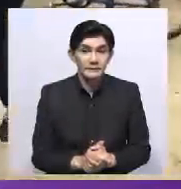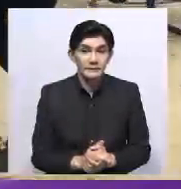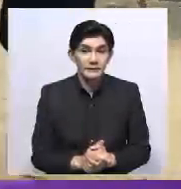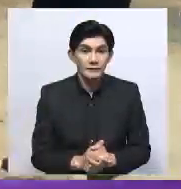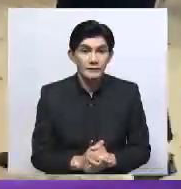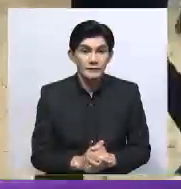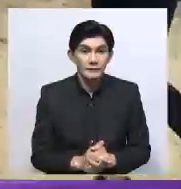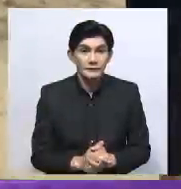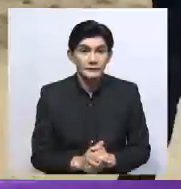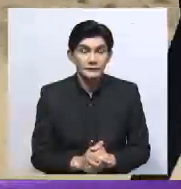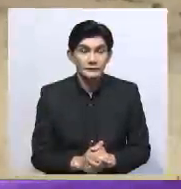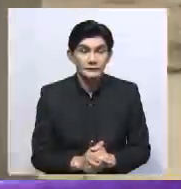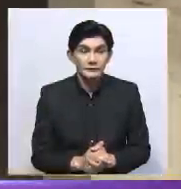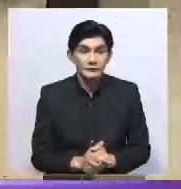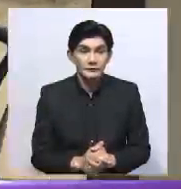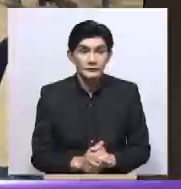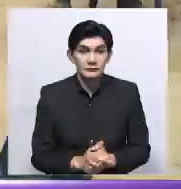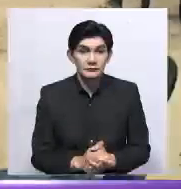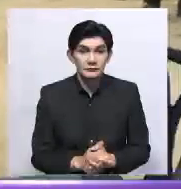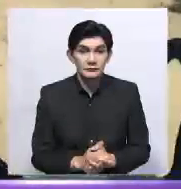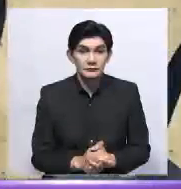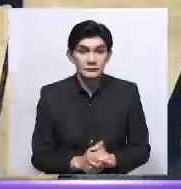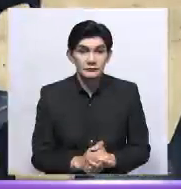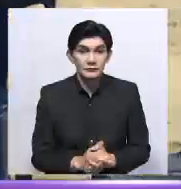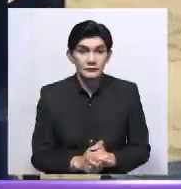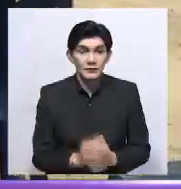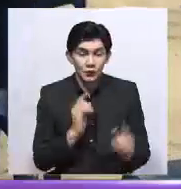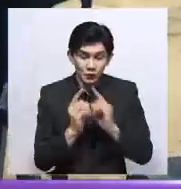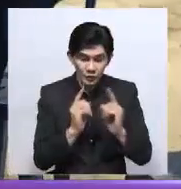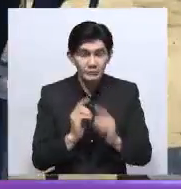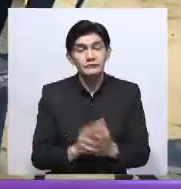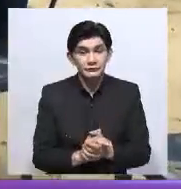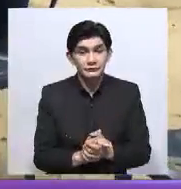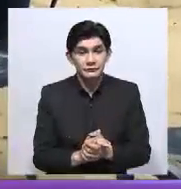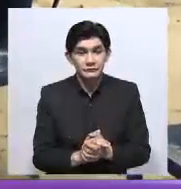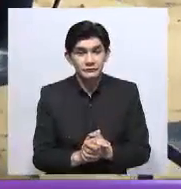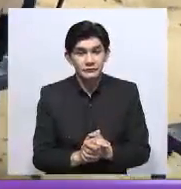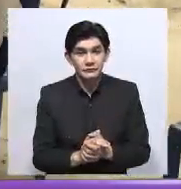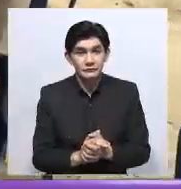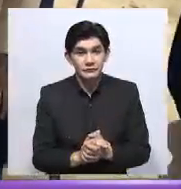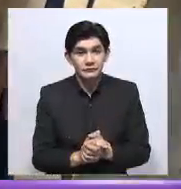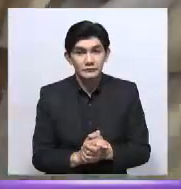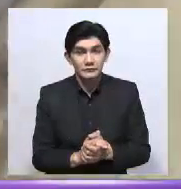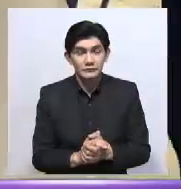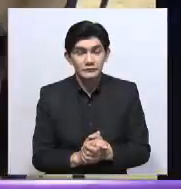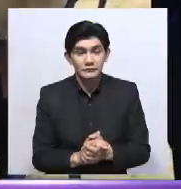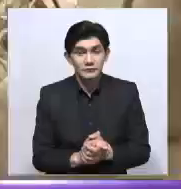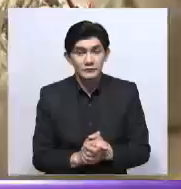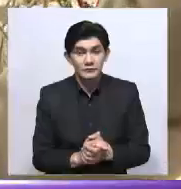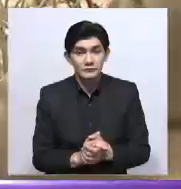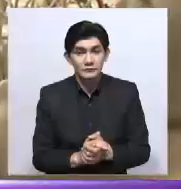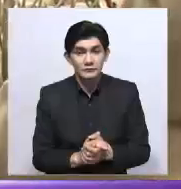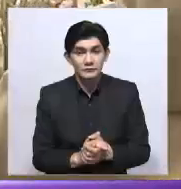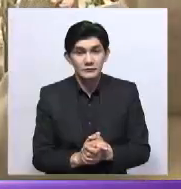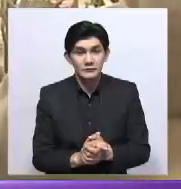นั่งคุยกันพวกนั้นแอบธรรมดาเราคุยกันอื่นๆไปก็ได้ไม่ได้ออกที่ออกอะไรที่ไหนใช่ไห